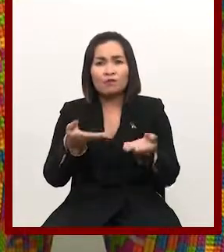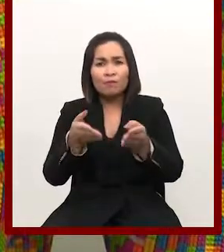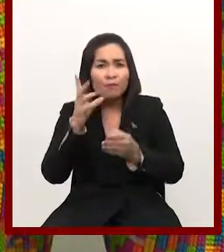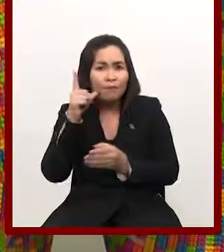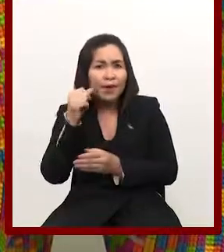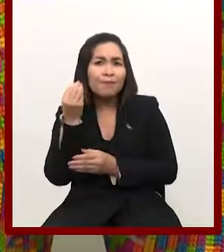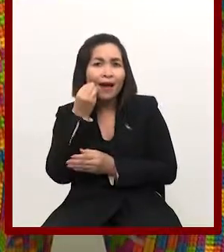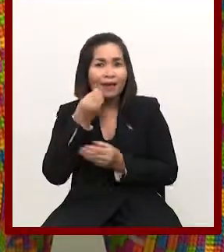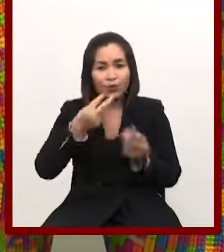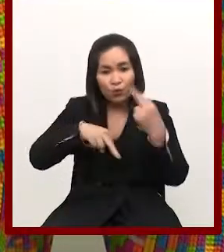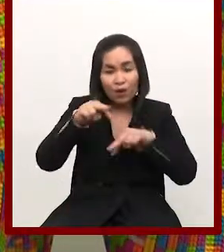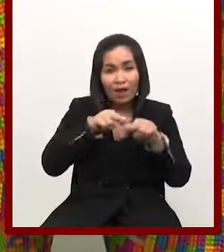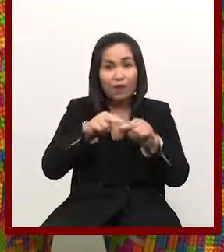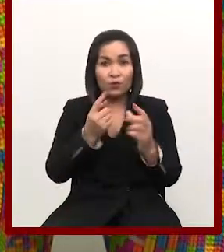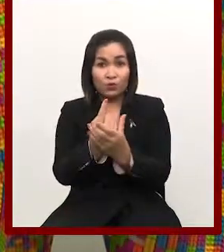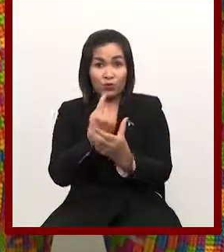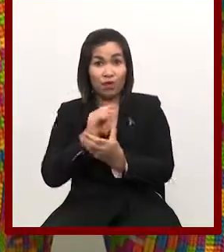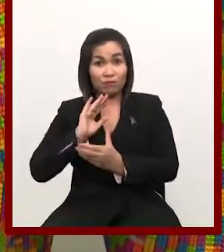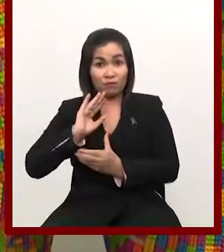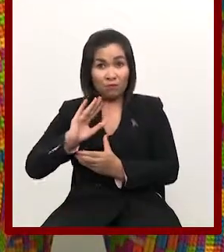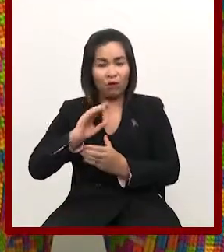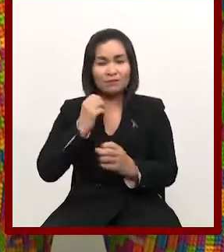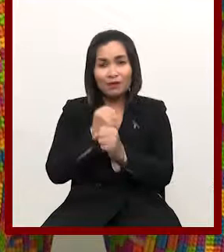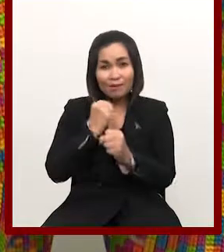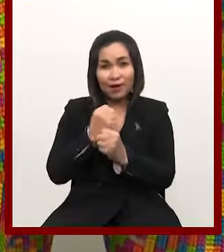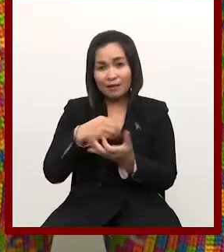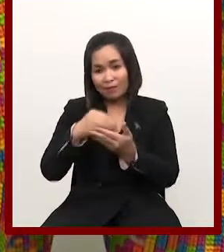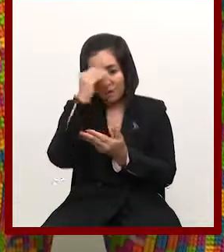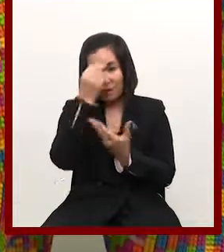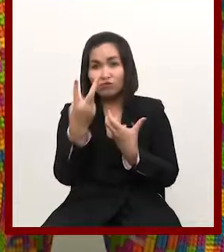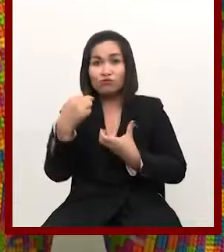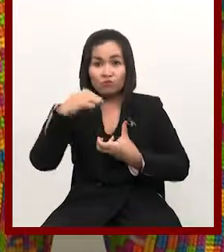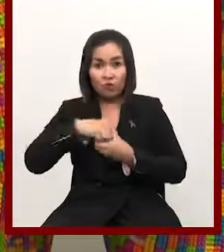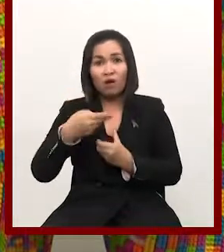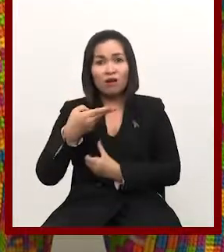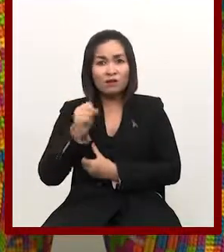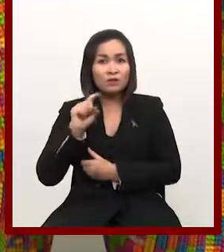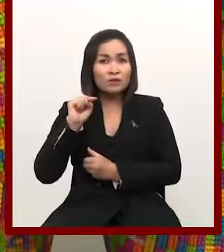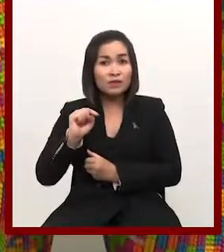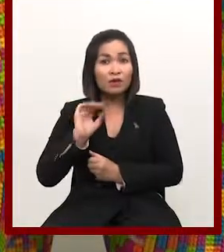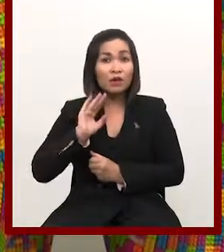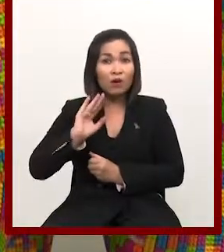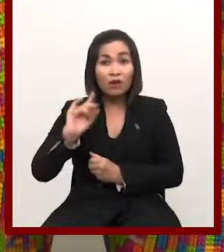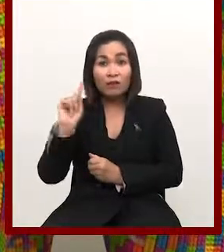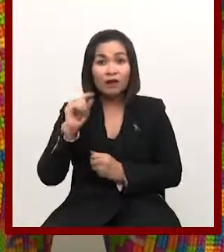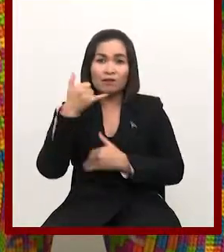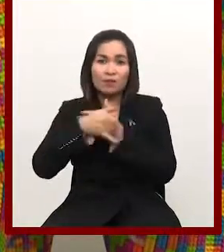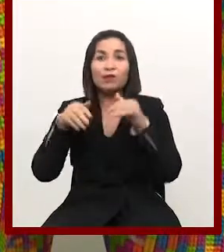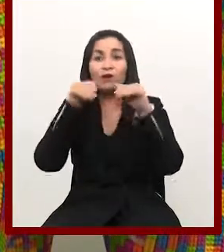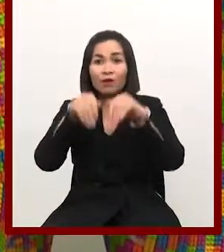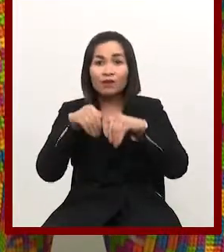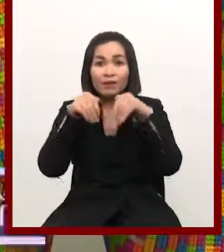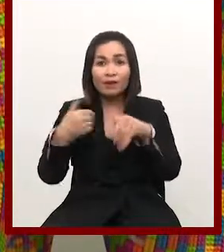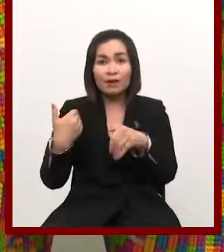ป็นตัวแทนของ The Acquirer ค่ะก็คือทำงานไปด้วยเรียนไปด้วยนะคะหลักสูตรนี้จะเป็นหลักสูตรของออสเตรเลีย